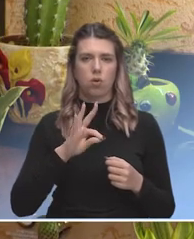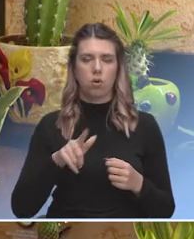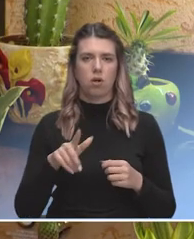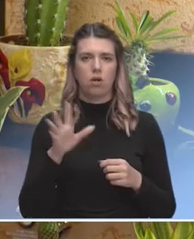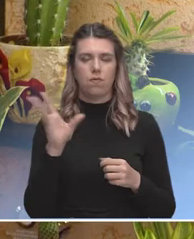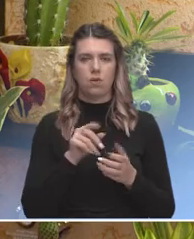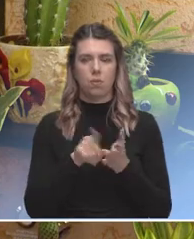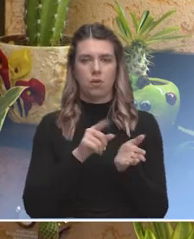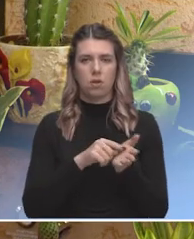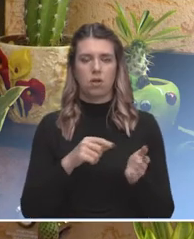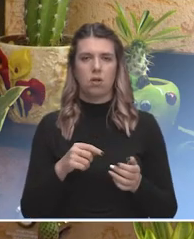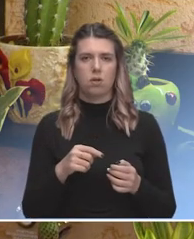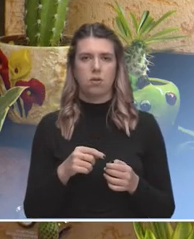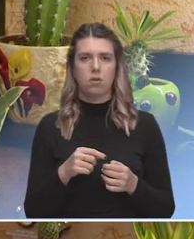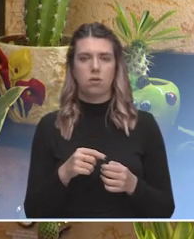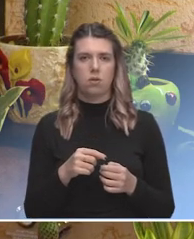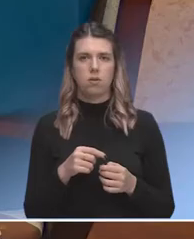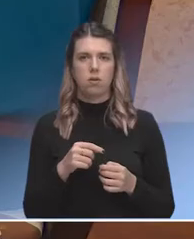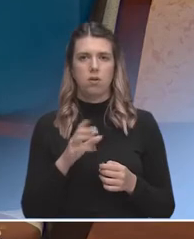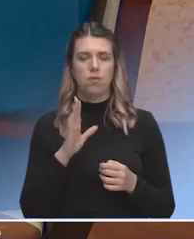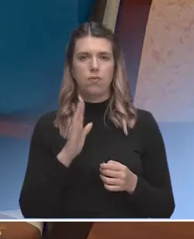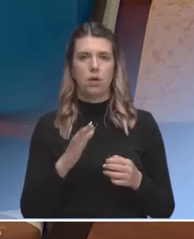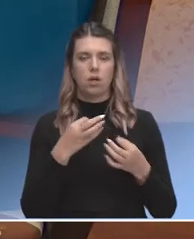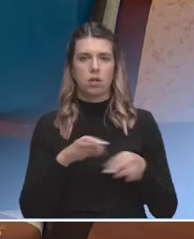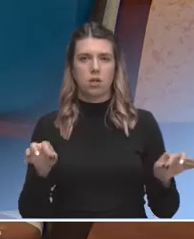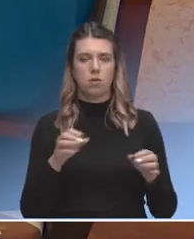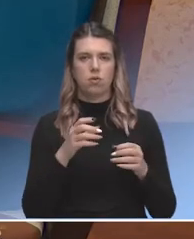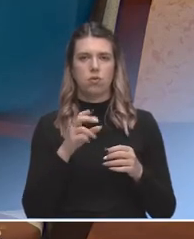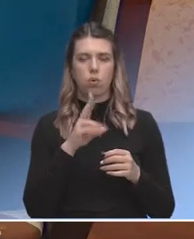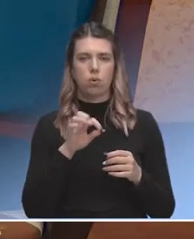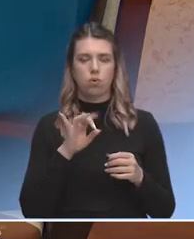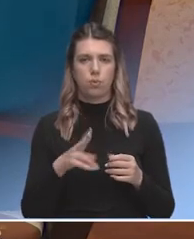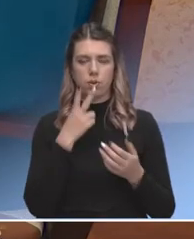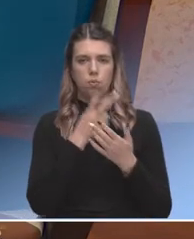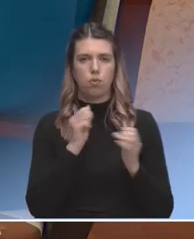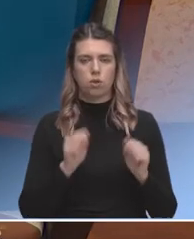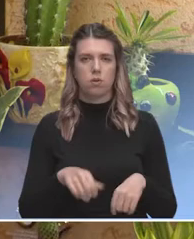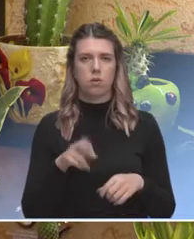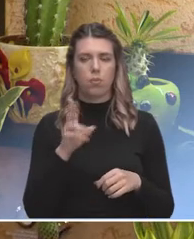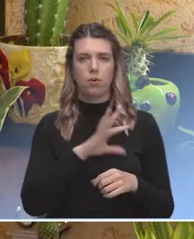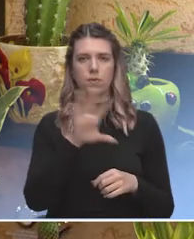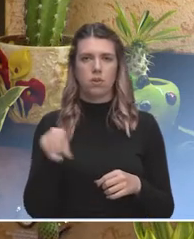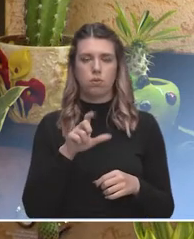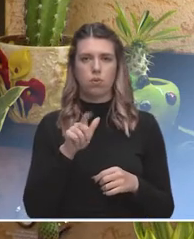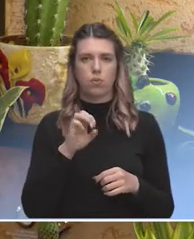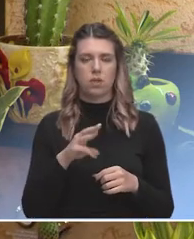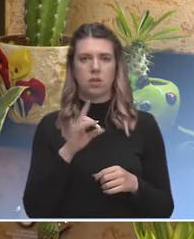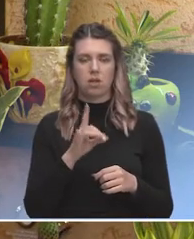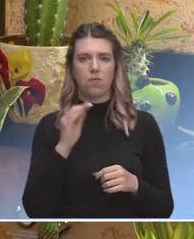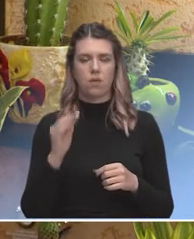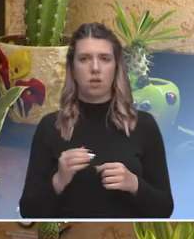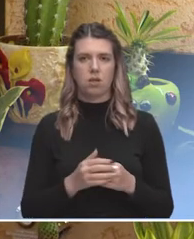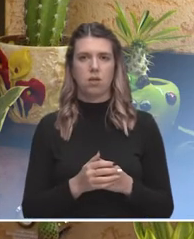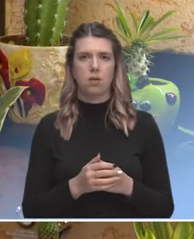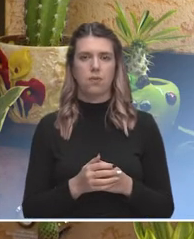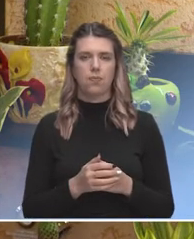итогам всероссийской переписи населения в абсолютно открытом свободном доступе по всем субъектам